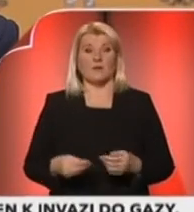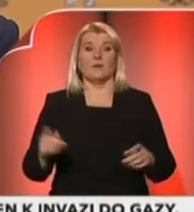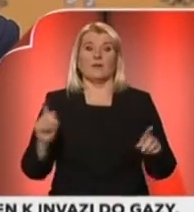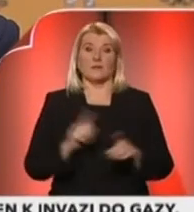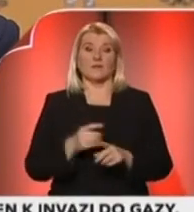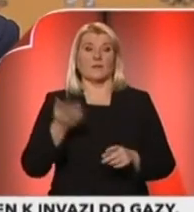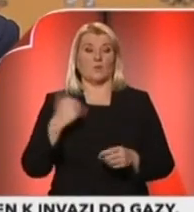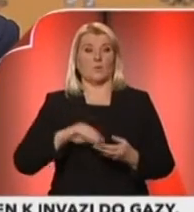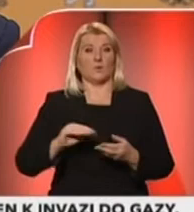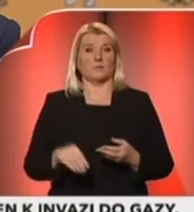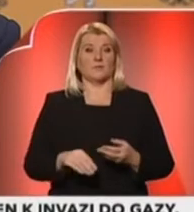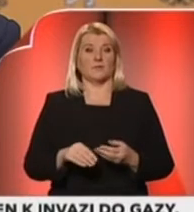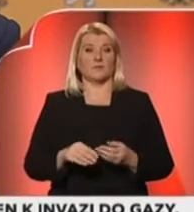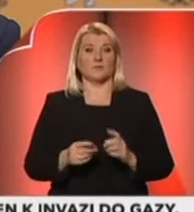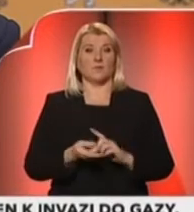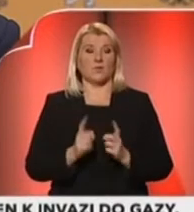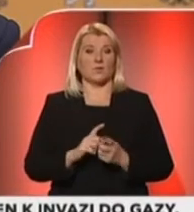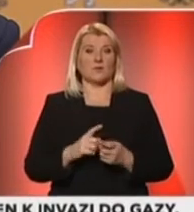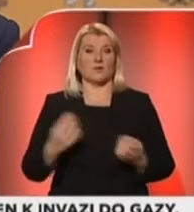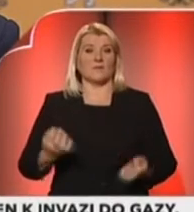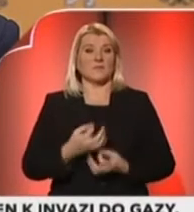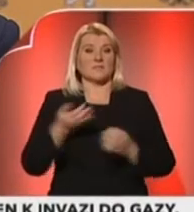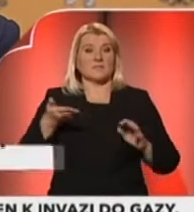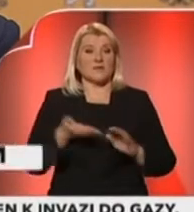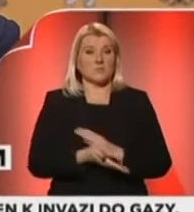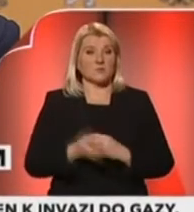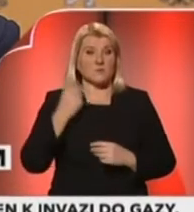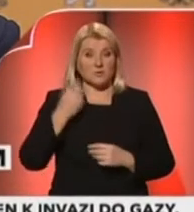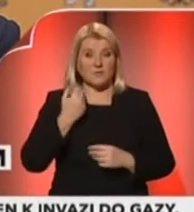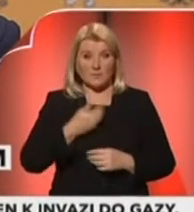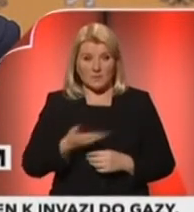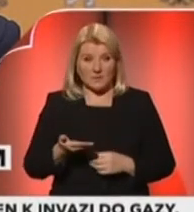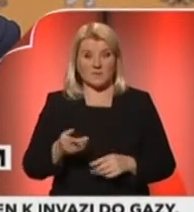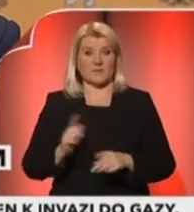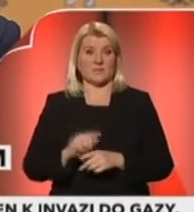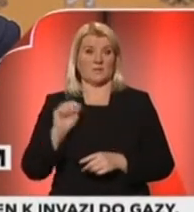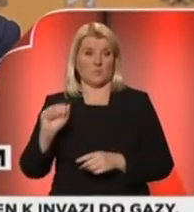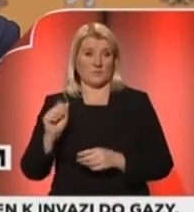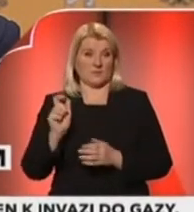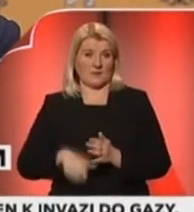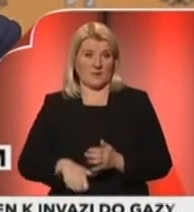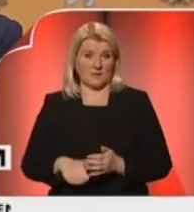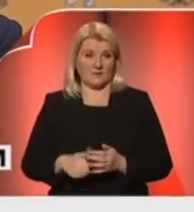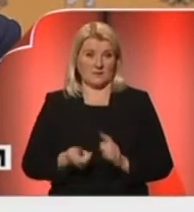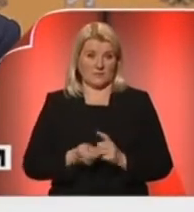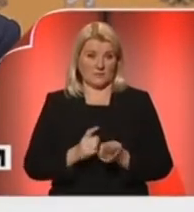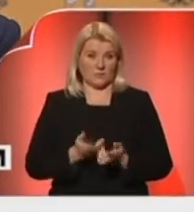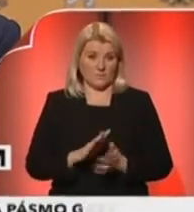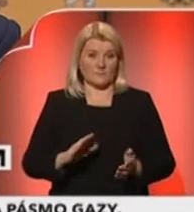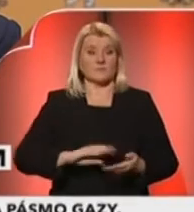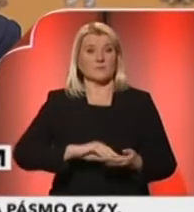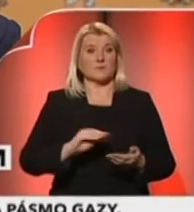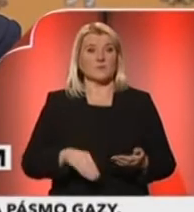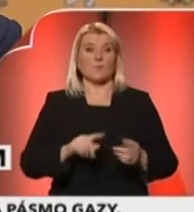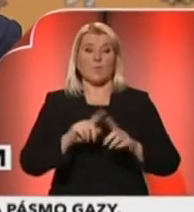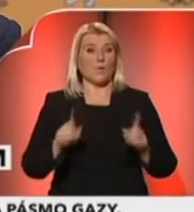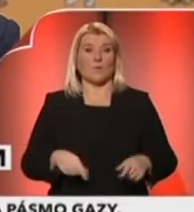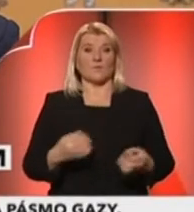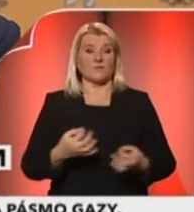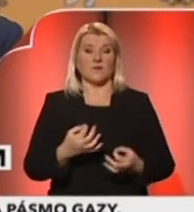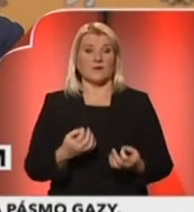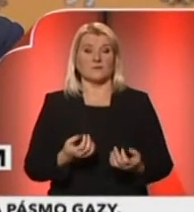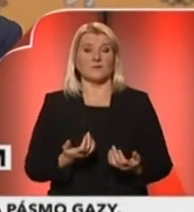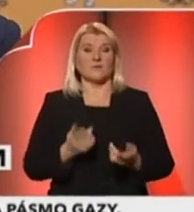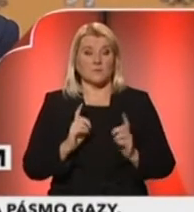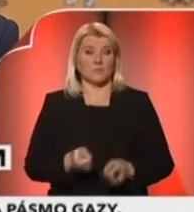podepsali jsme smlouvu o dohodě mezi zastupiteli sociální demokracie a zastupiteli komunistické strany a smlouvy jsou o toho, aby